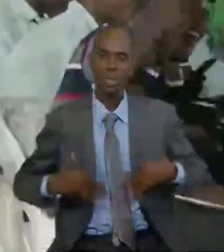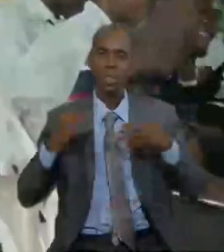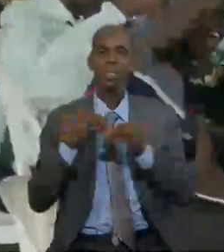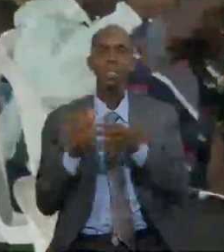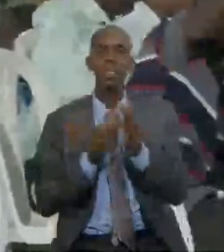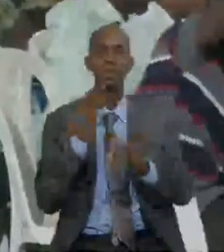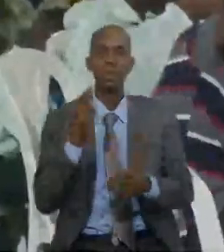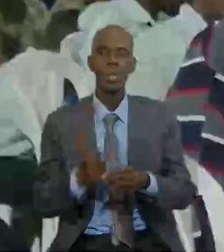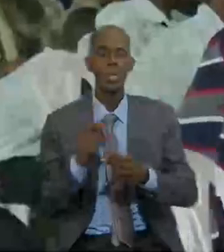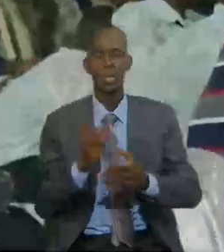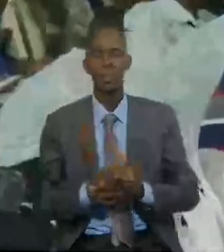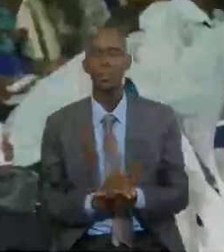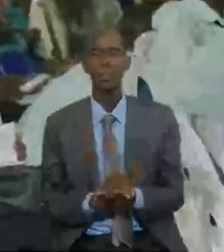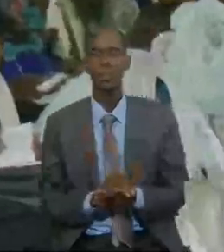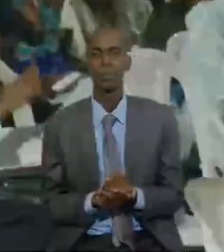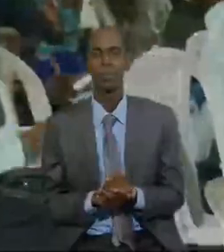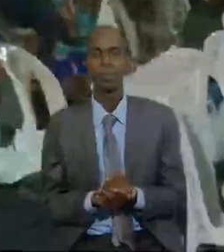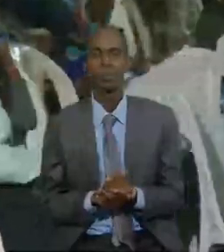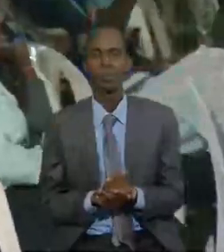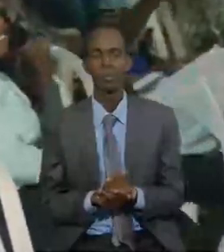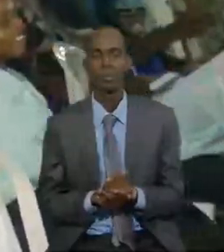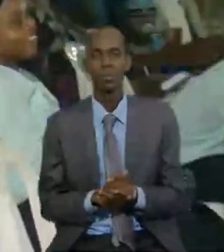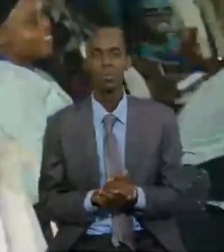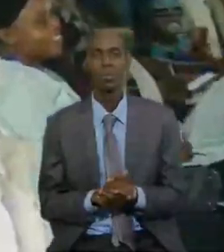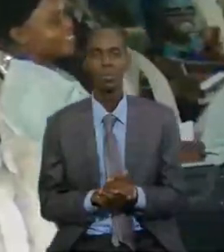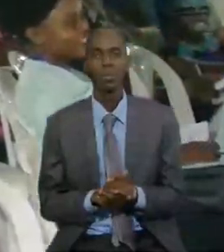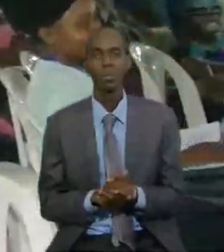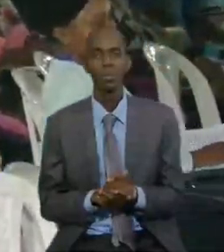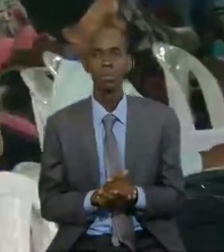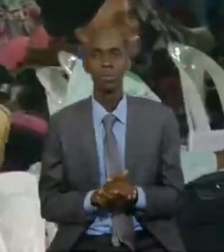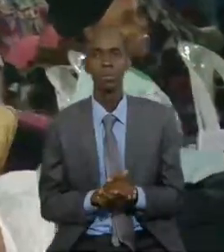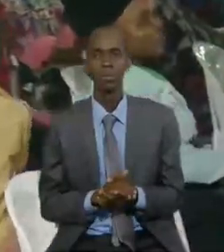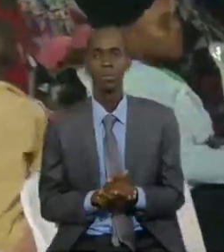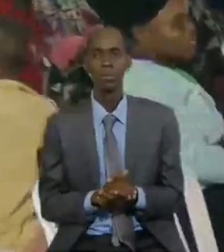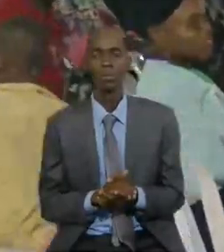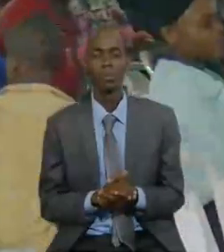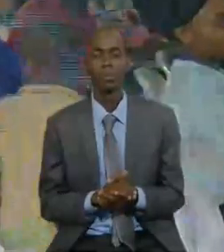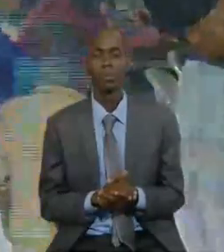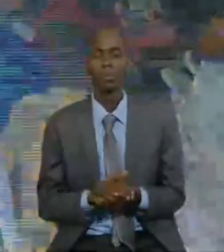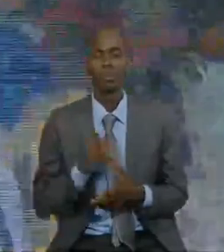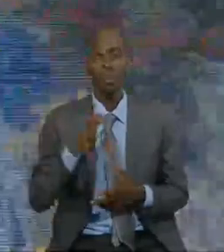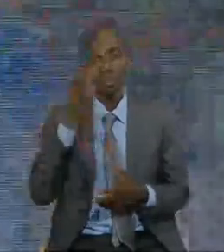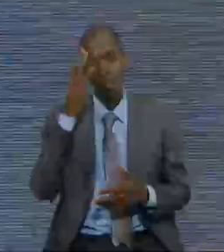Chris le rendra possible dans ta vie ce soir au nom de Jésus